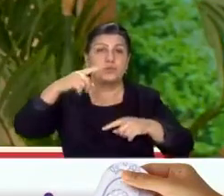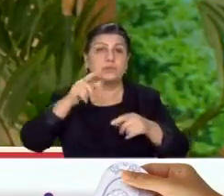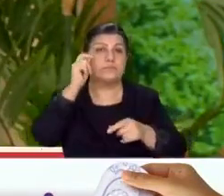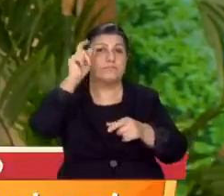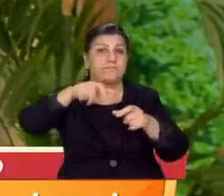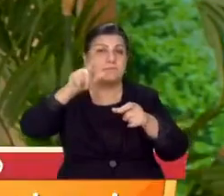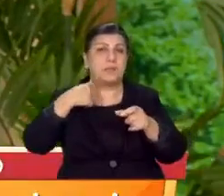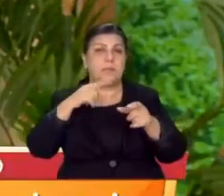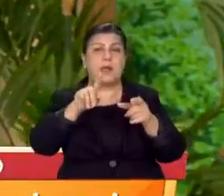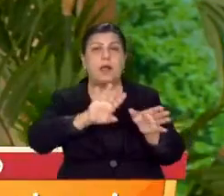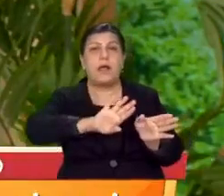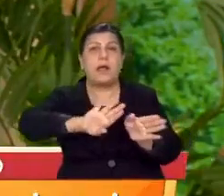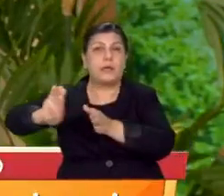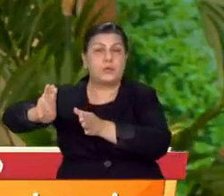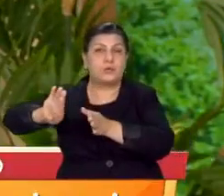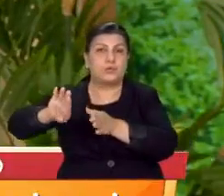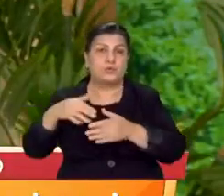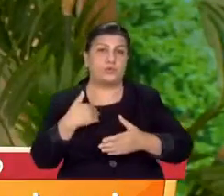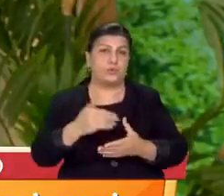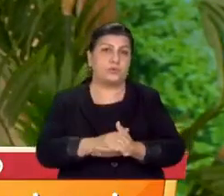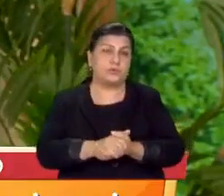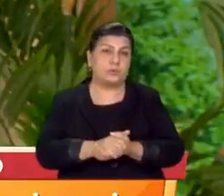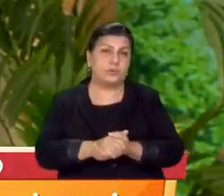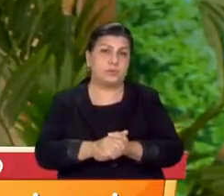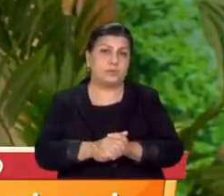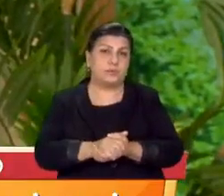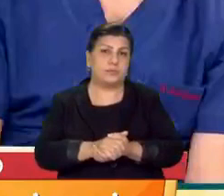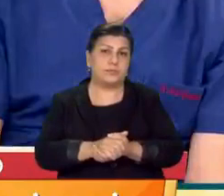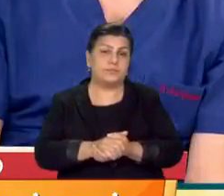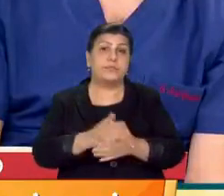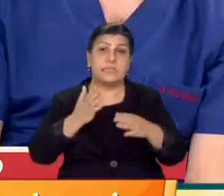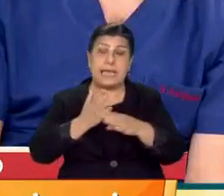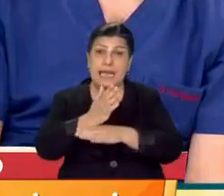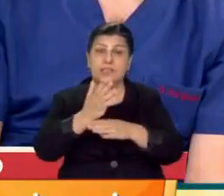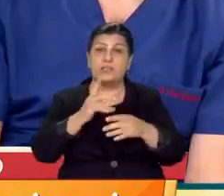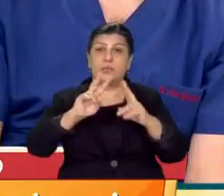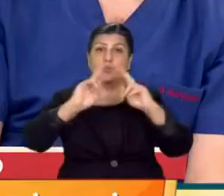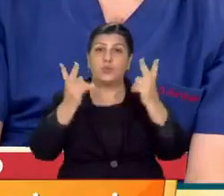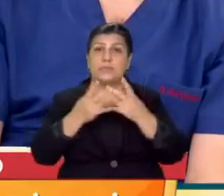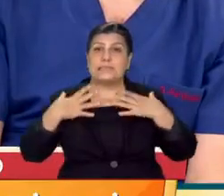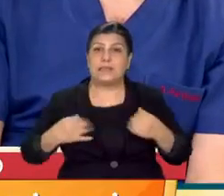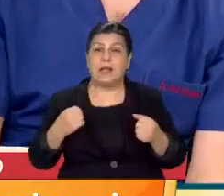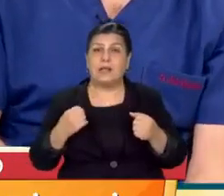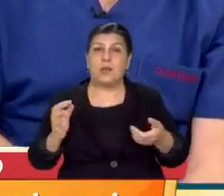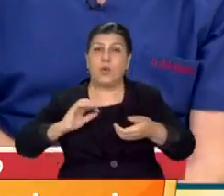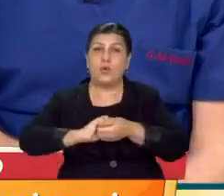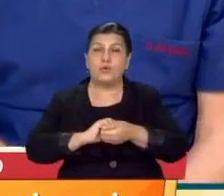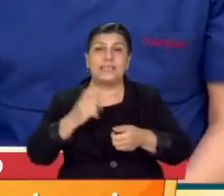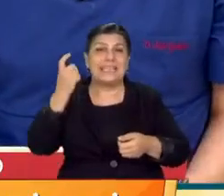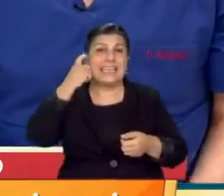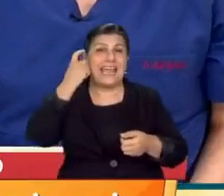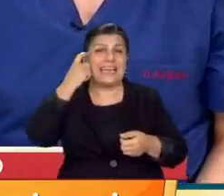biz ayırıyoruz jenerasyon larımız vardır Bizim Gerçi Dünya Sağlık Örgütünün yeni